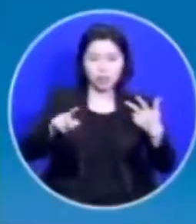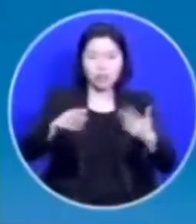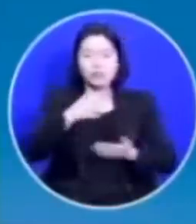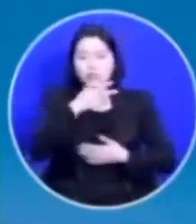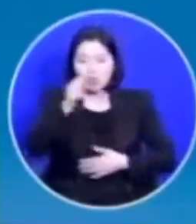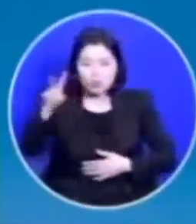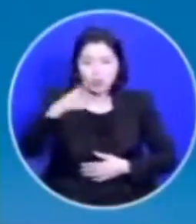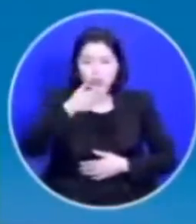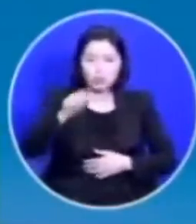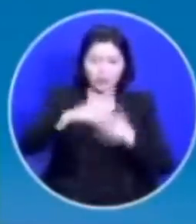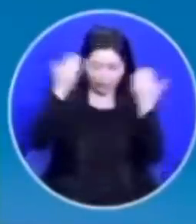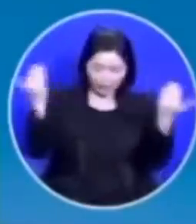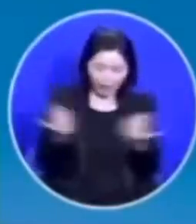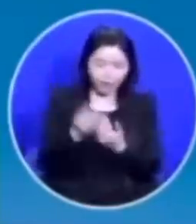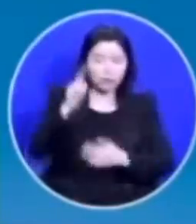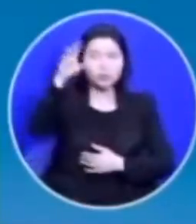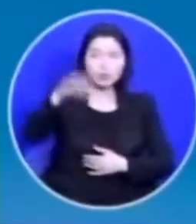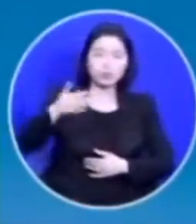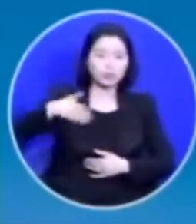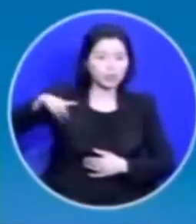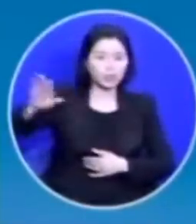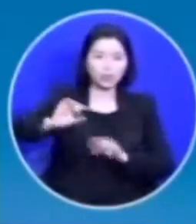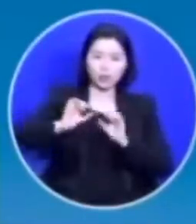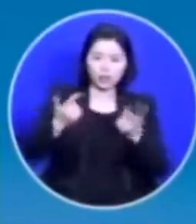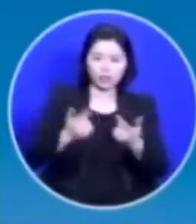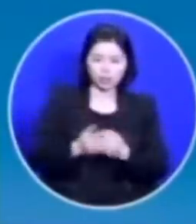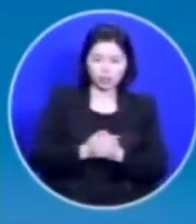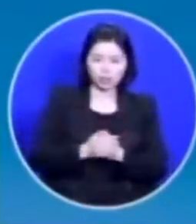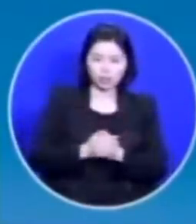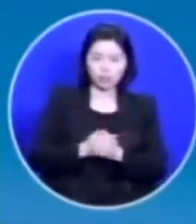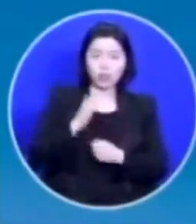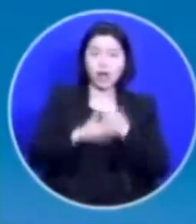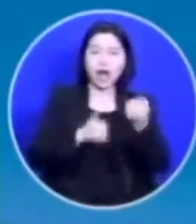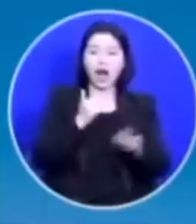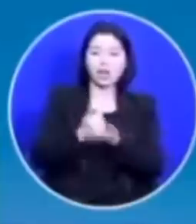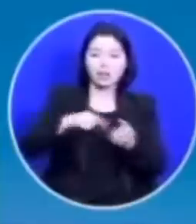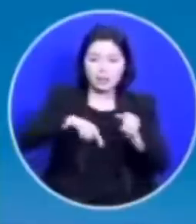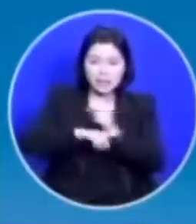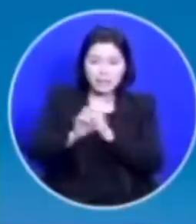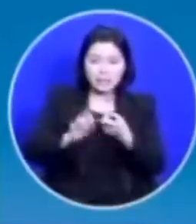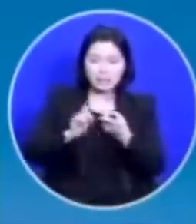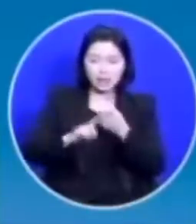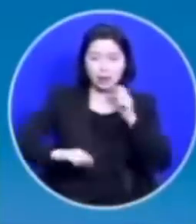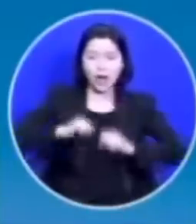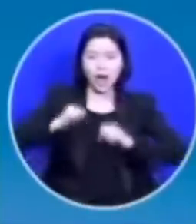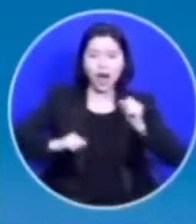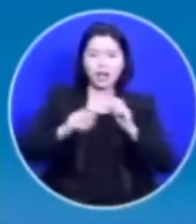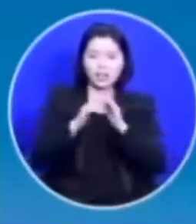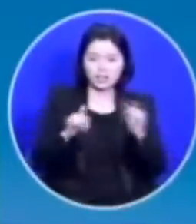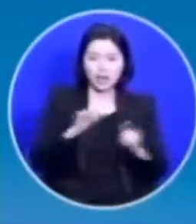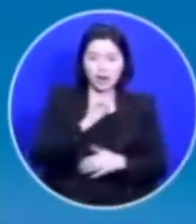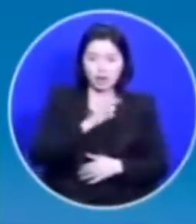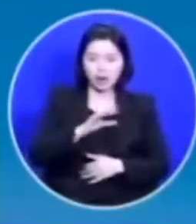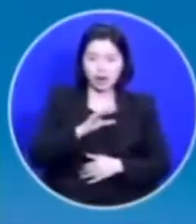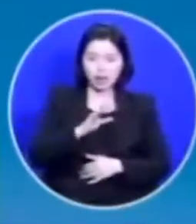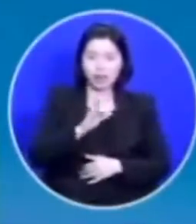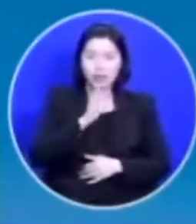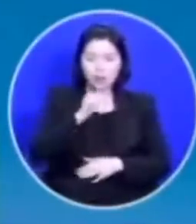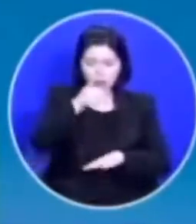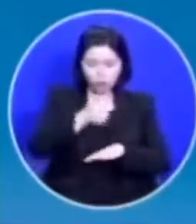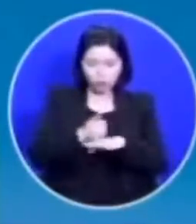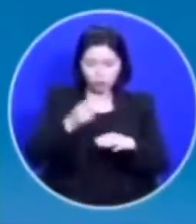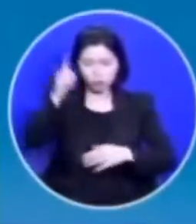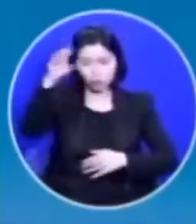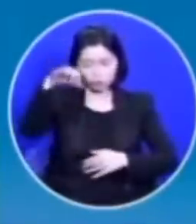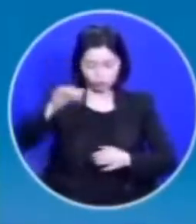갈 것이 아니 라고 말씀하셨어 하나님의 뜻대로 행하는 자라야 그래서 천국에 갈 수 있다고